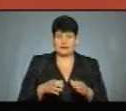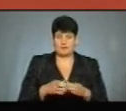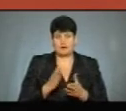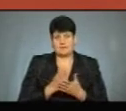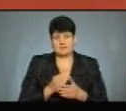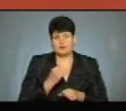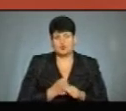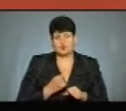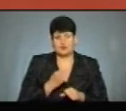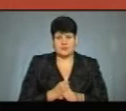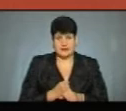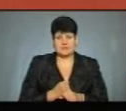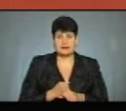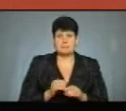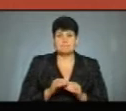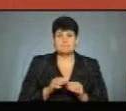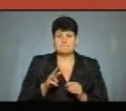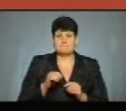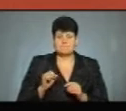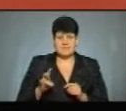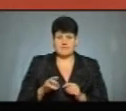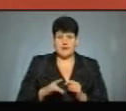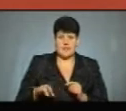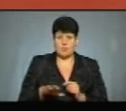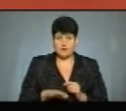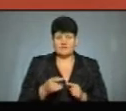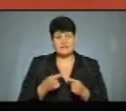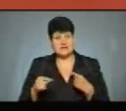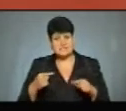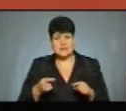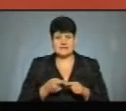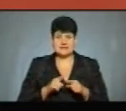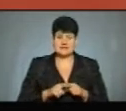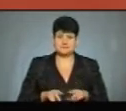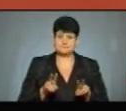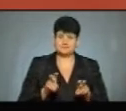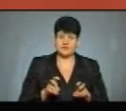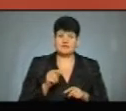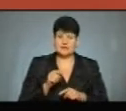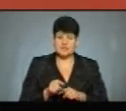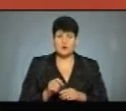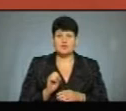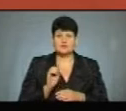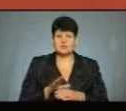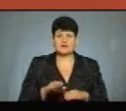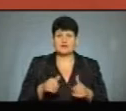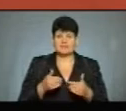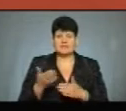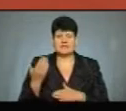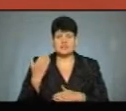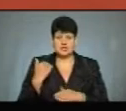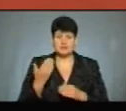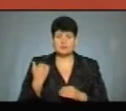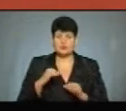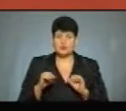розробити, чи вже розробив Мінрегіон. Власне, чи відрізняється ця методика від тих настанов, які давали раніше минулий